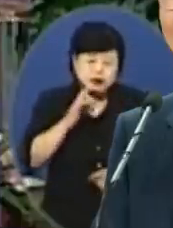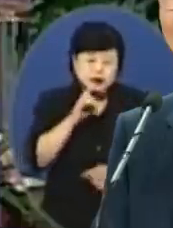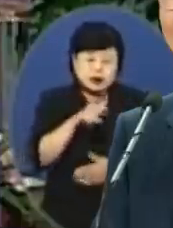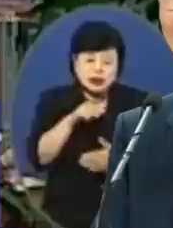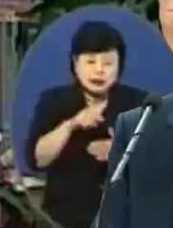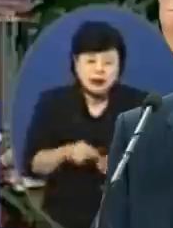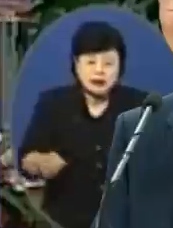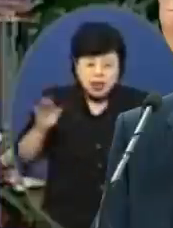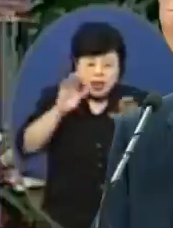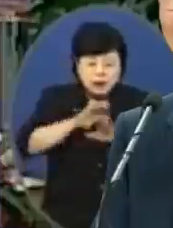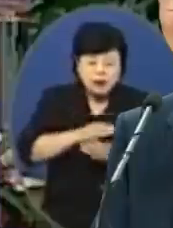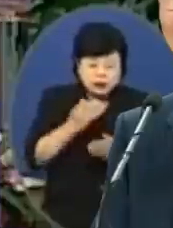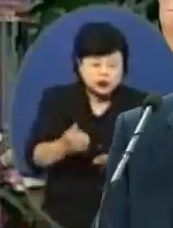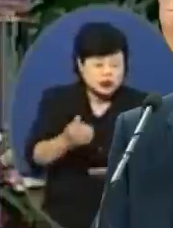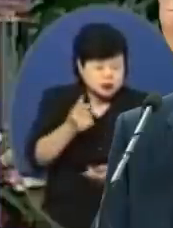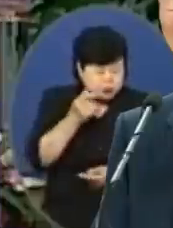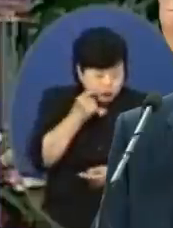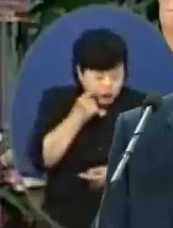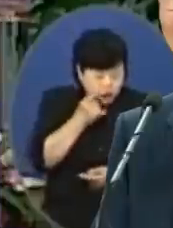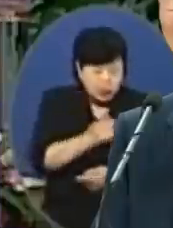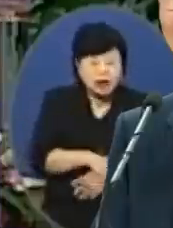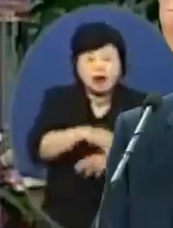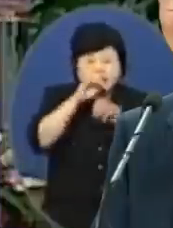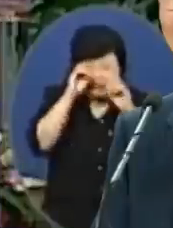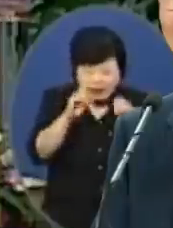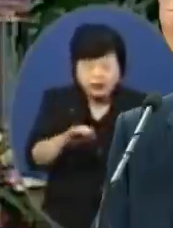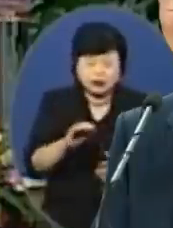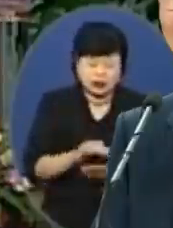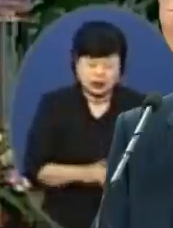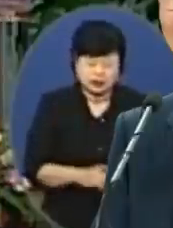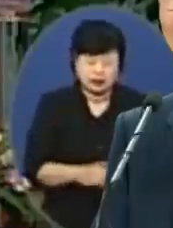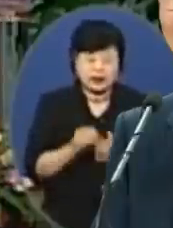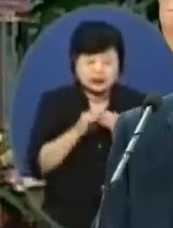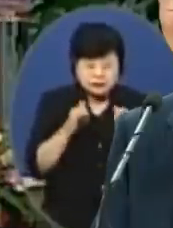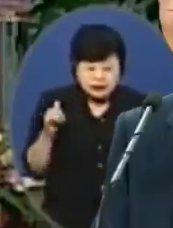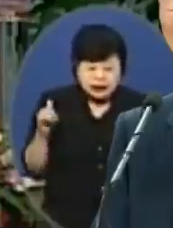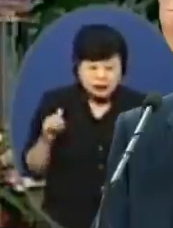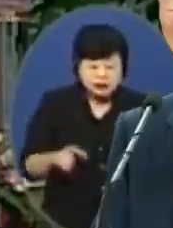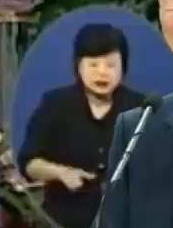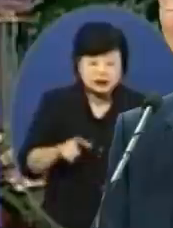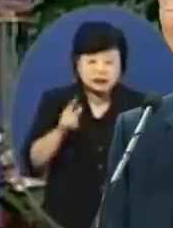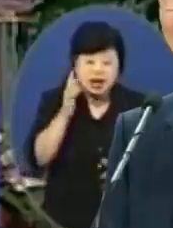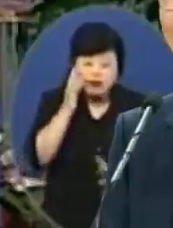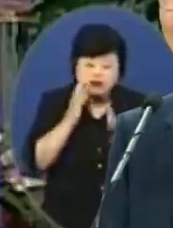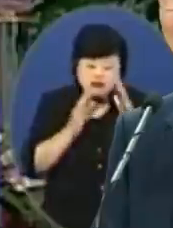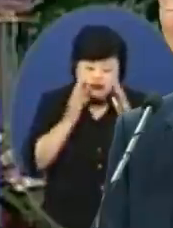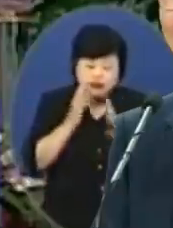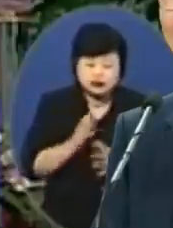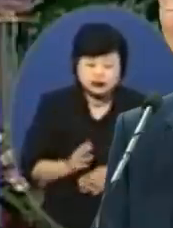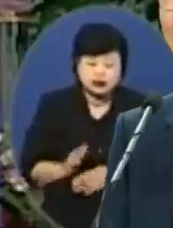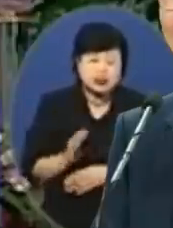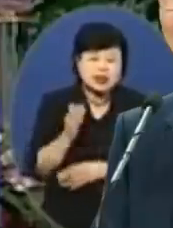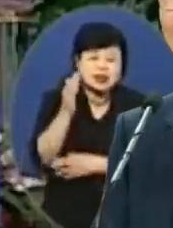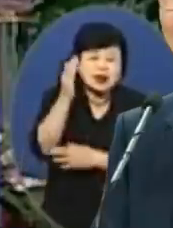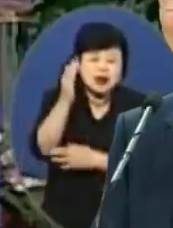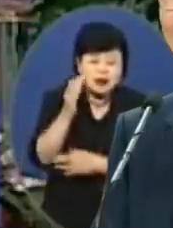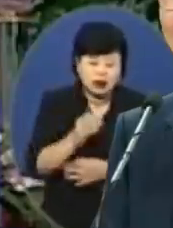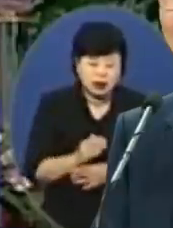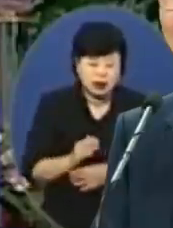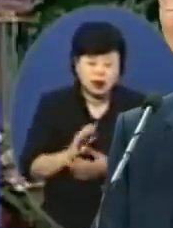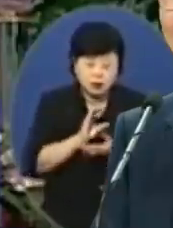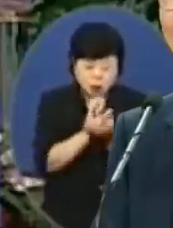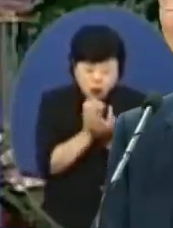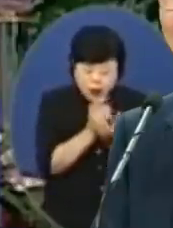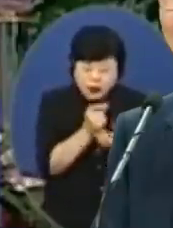마음이 밤에도 쉬지 못하니 이것도 헛되도다. 인생은 그 날이 풀과 같으며 그 영화가 들의